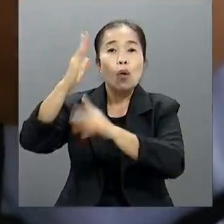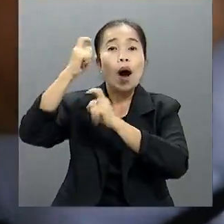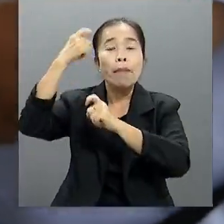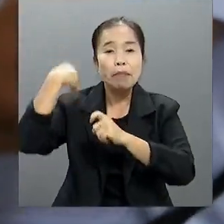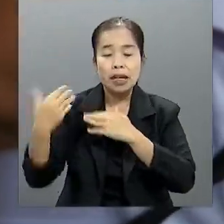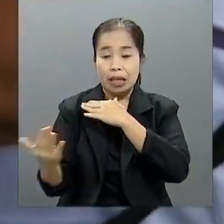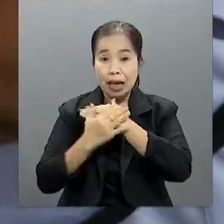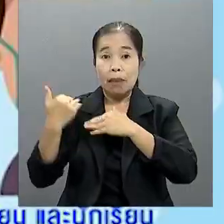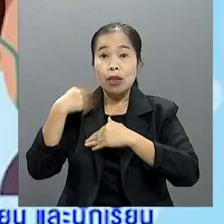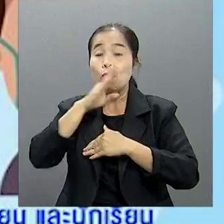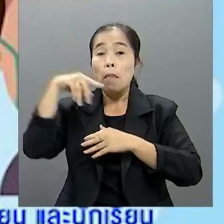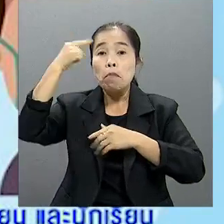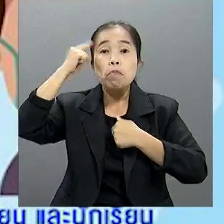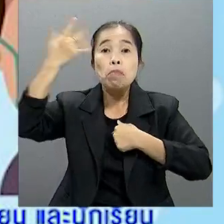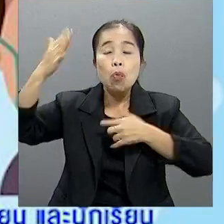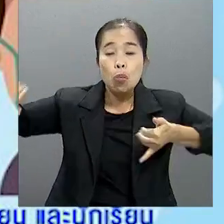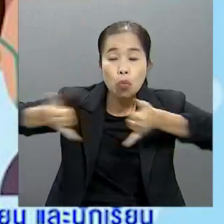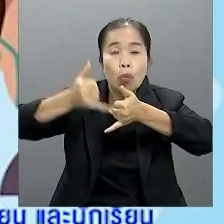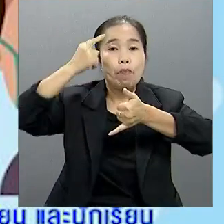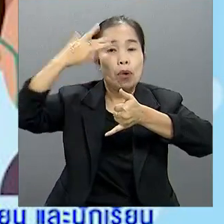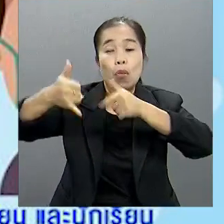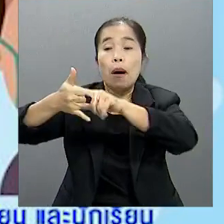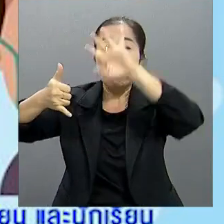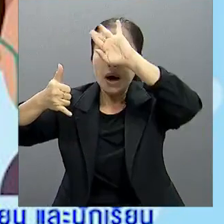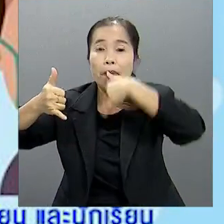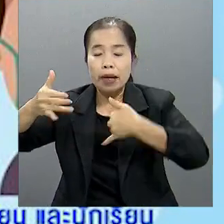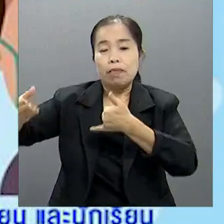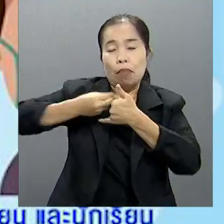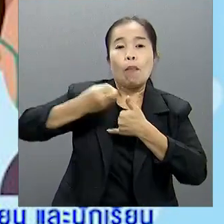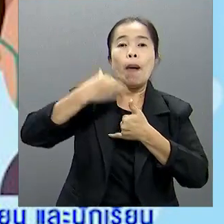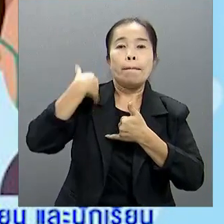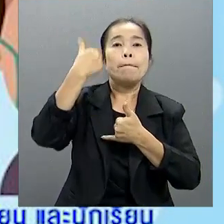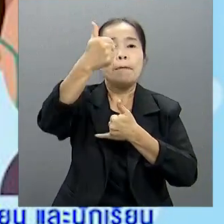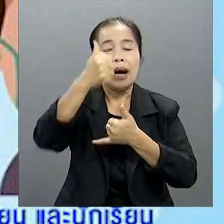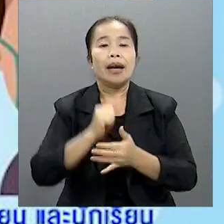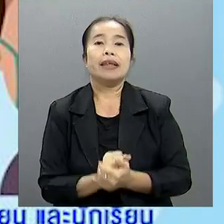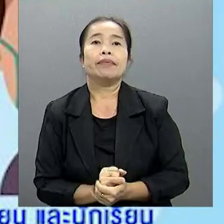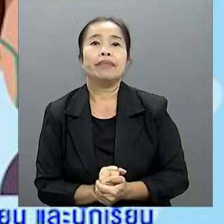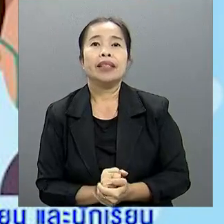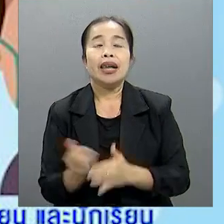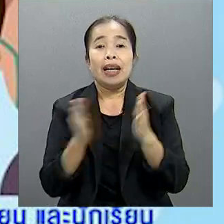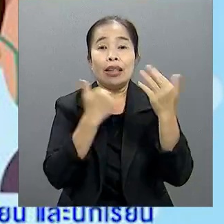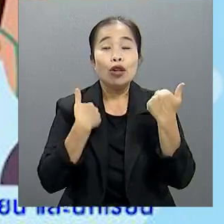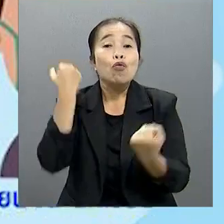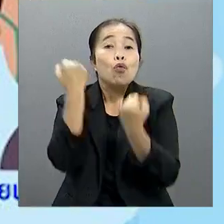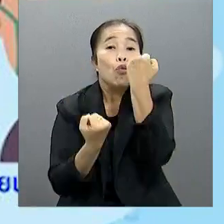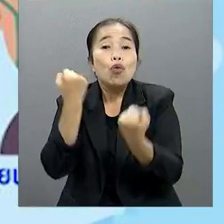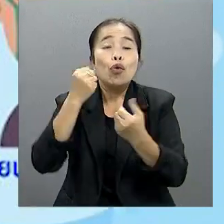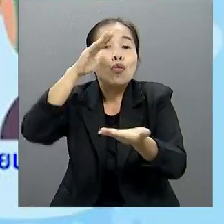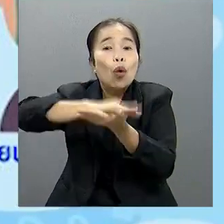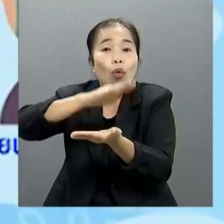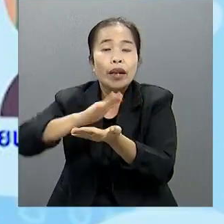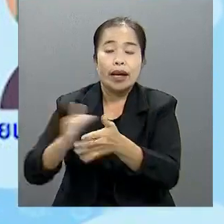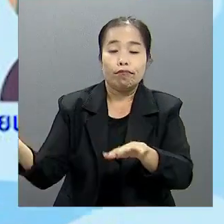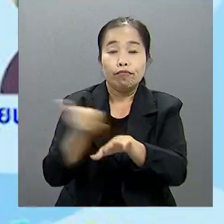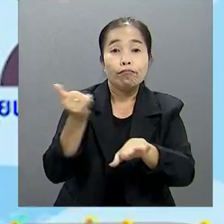ับเดียมาดูรถรบส่งนัเครีนกหน่อยนะครับลาสุดทางกรมการขนส่งทางบกได้กำลัดมาตรการควบคมการแรบาดของ COVID